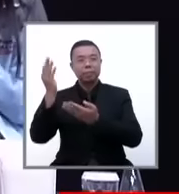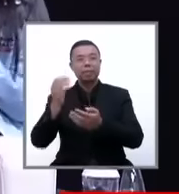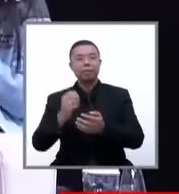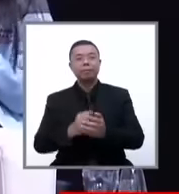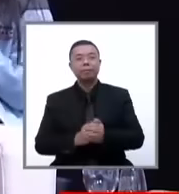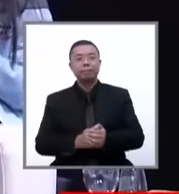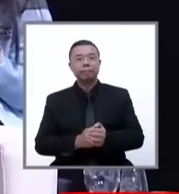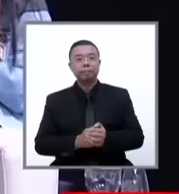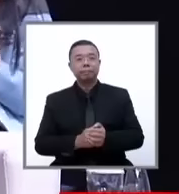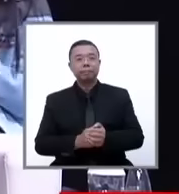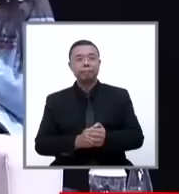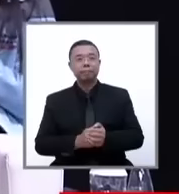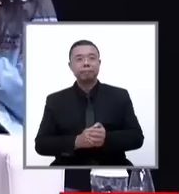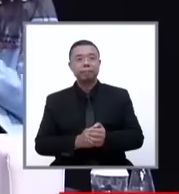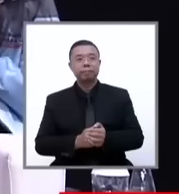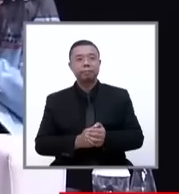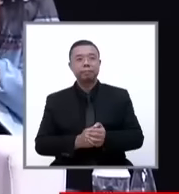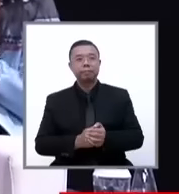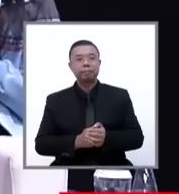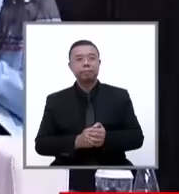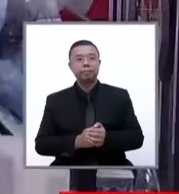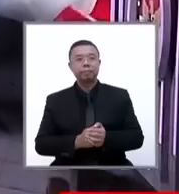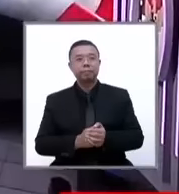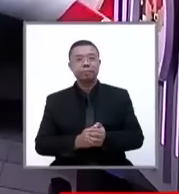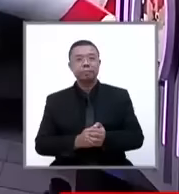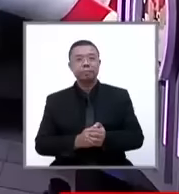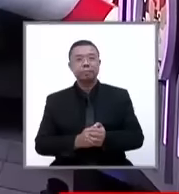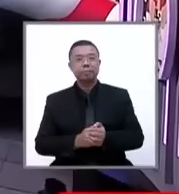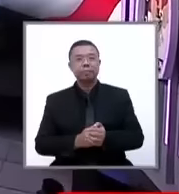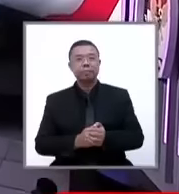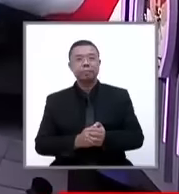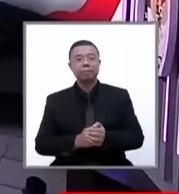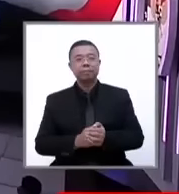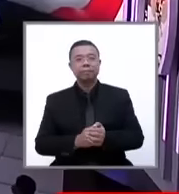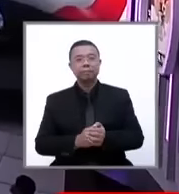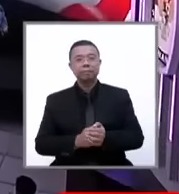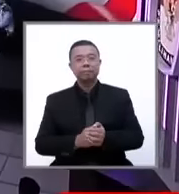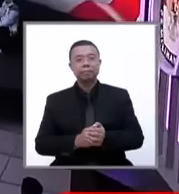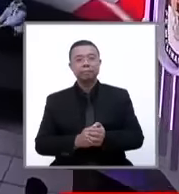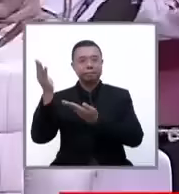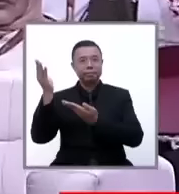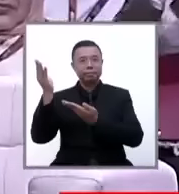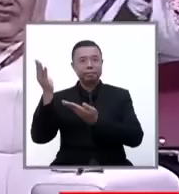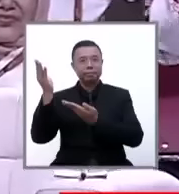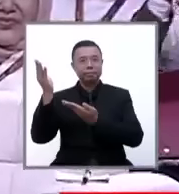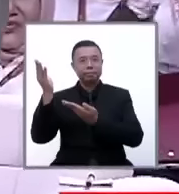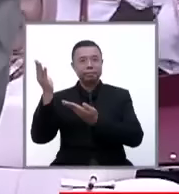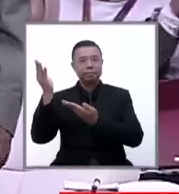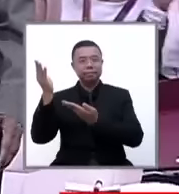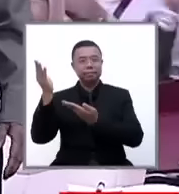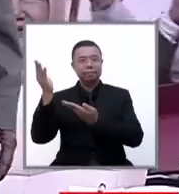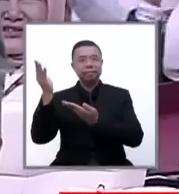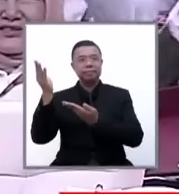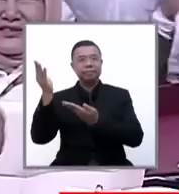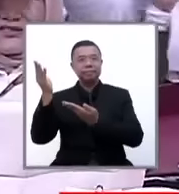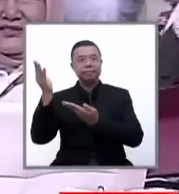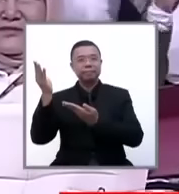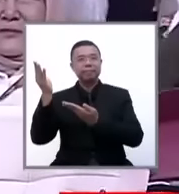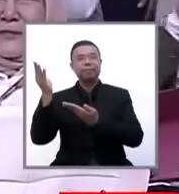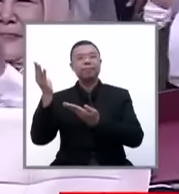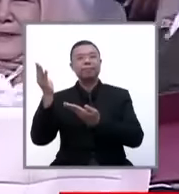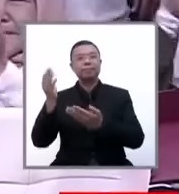oleh preferensi dia tentang kandidat itu. Mungkin orang-orang yang bersetuju atau sudah bersepakat dengan